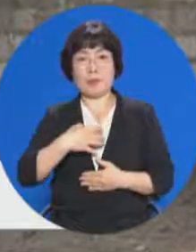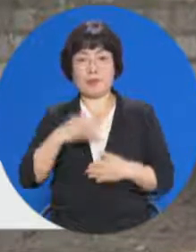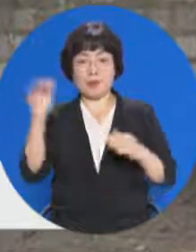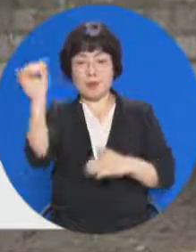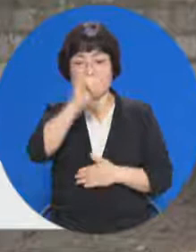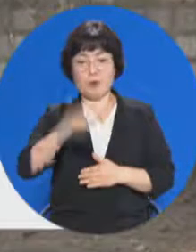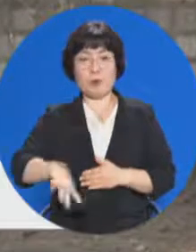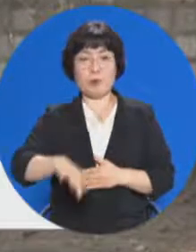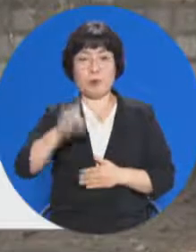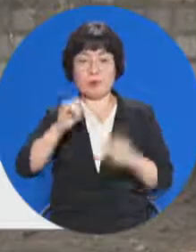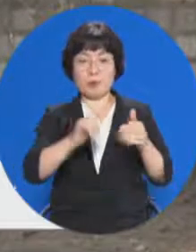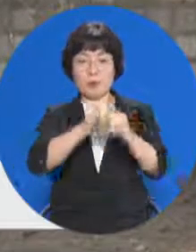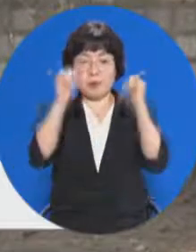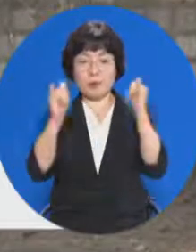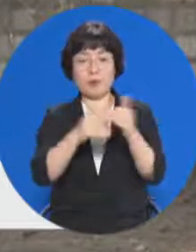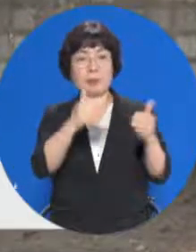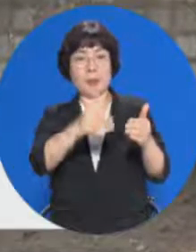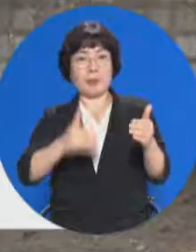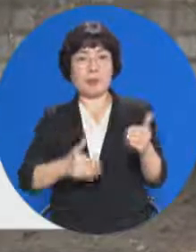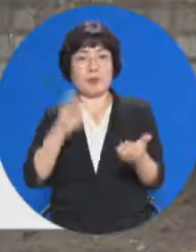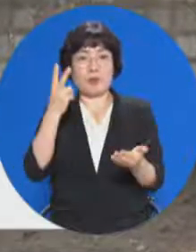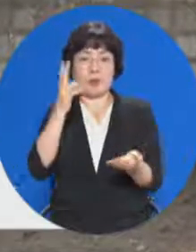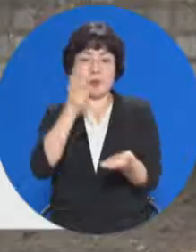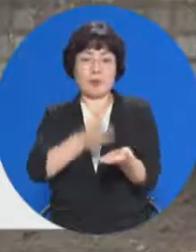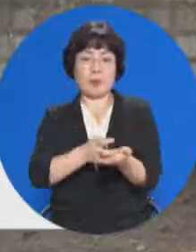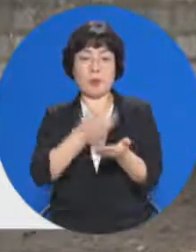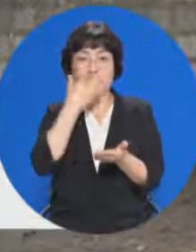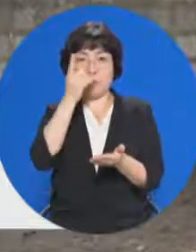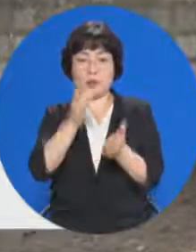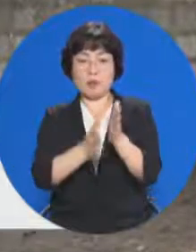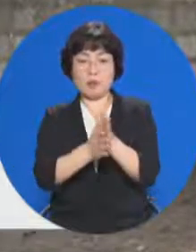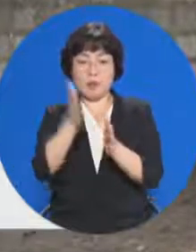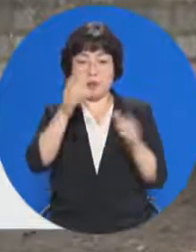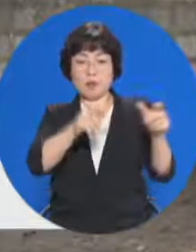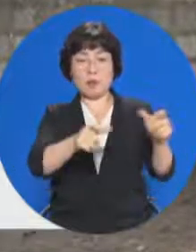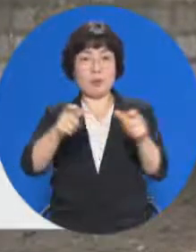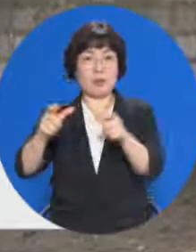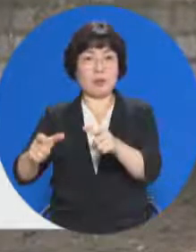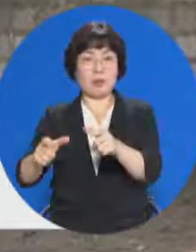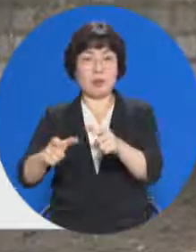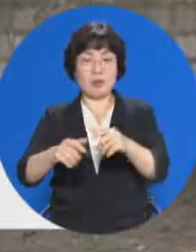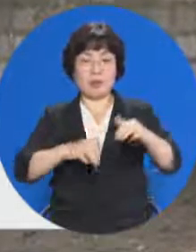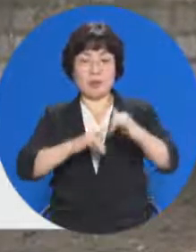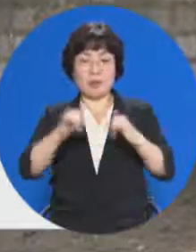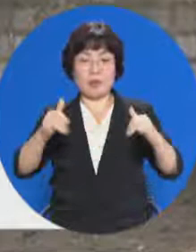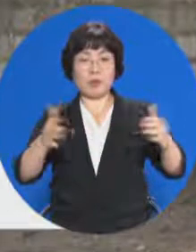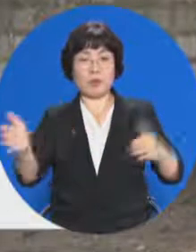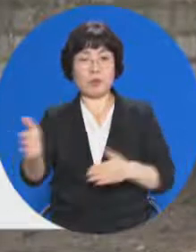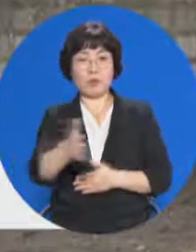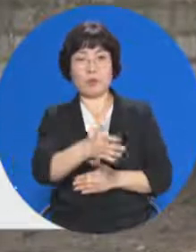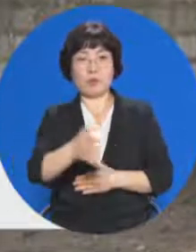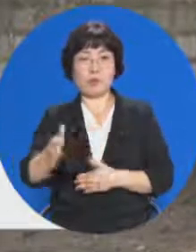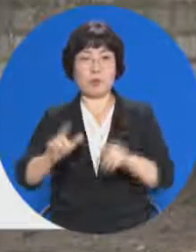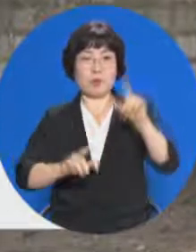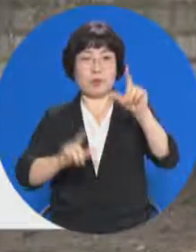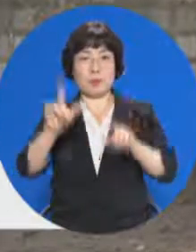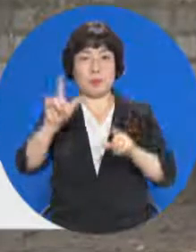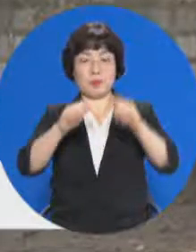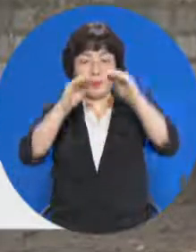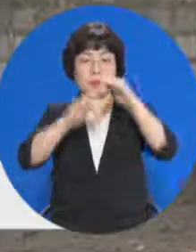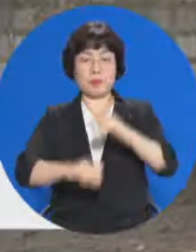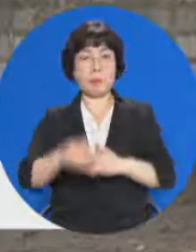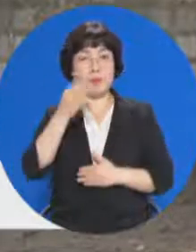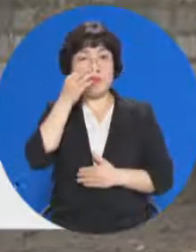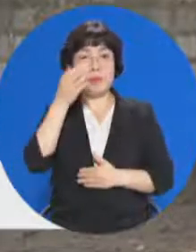전국 최초로 사회적 거리두기 2단계를 시행한 순천 도심 곳곳은 인적이 툭 끊겨 텅 빈 모습이었는데요.